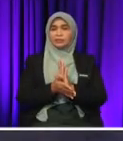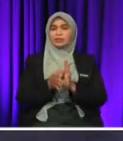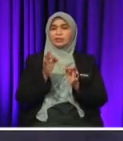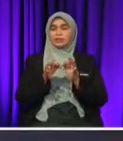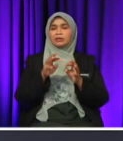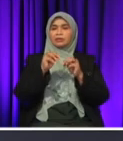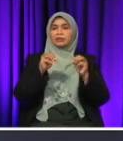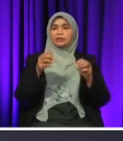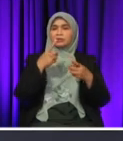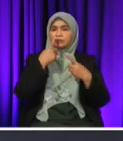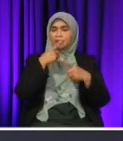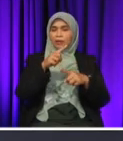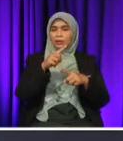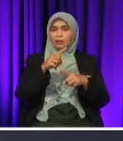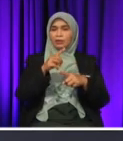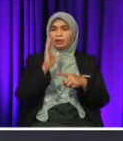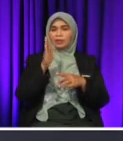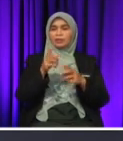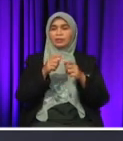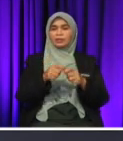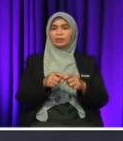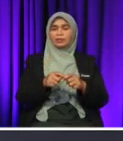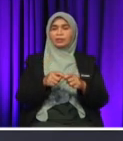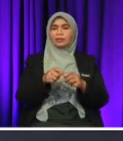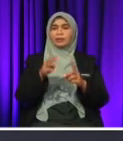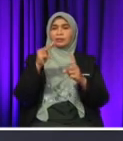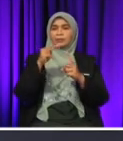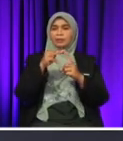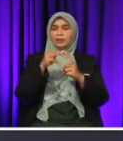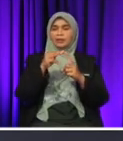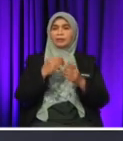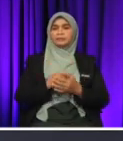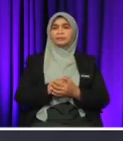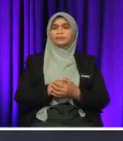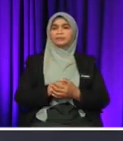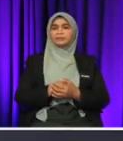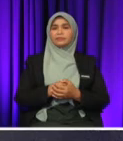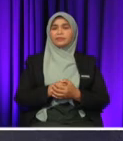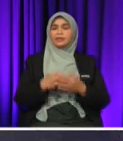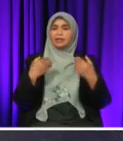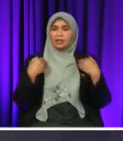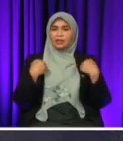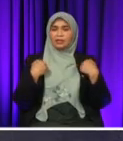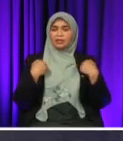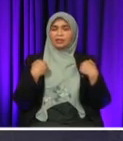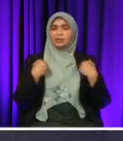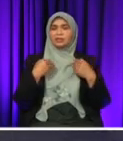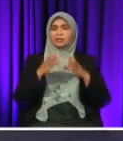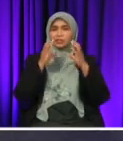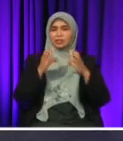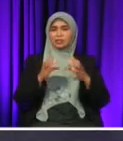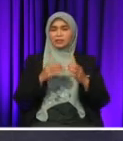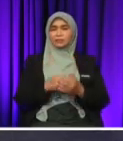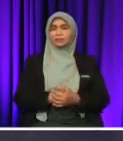sastra ini Adakah itu akan menentukan markas yang akan di diperoleh inilah yang kita belajar untuk